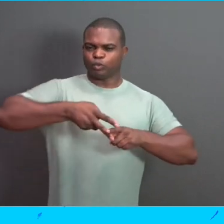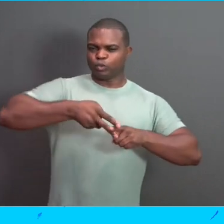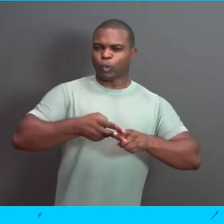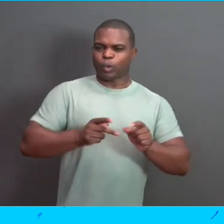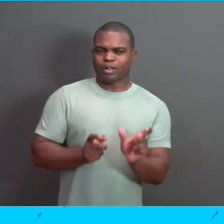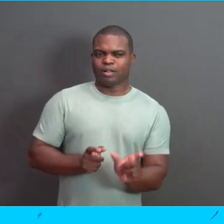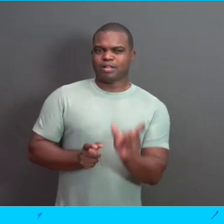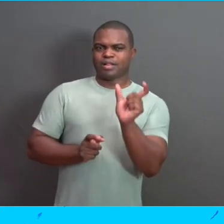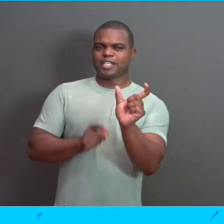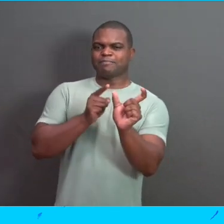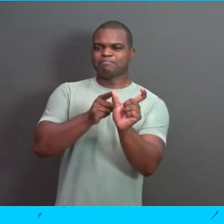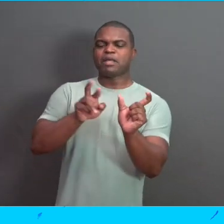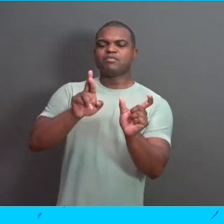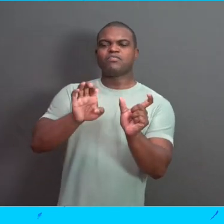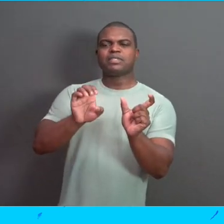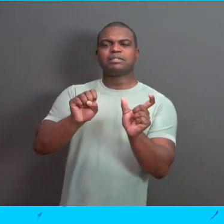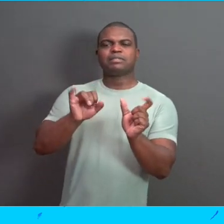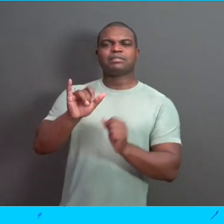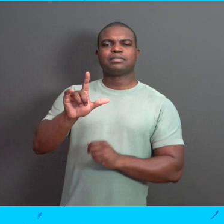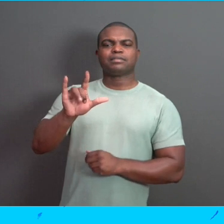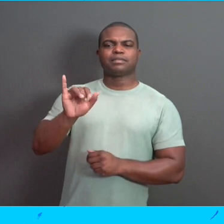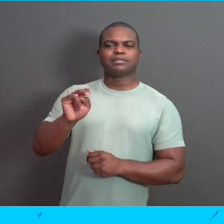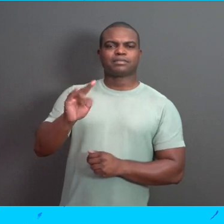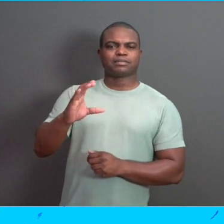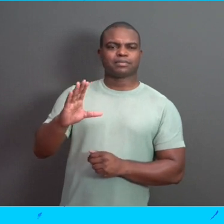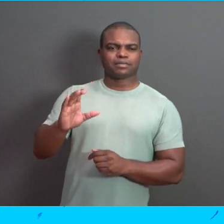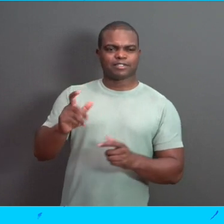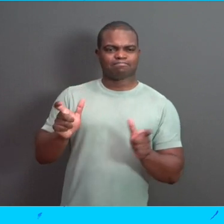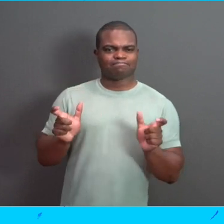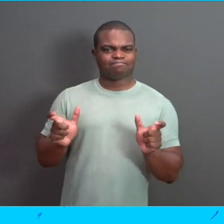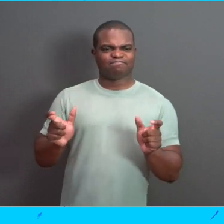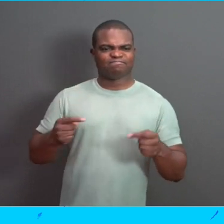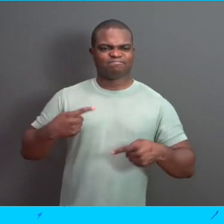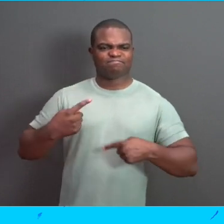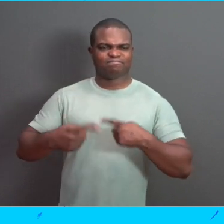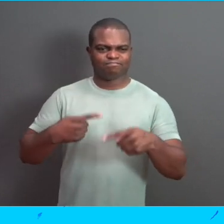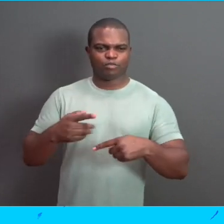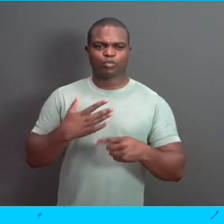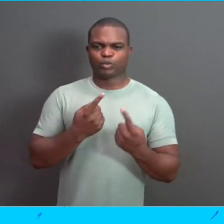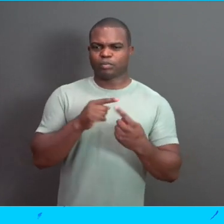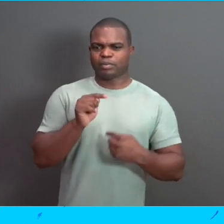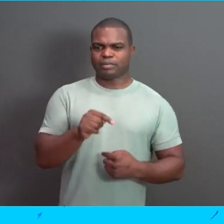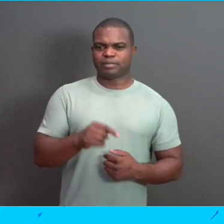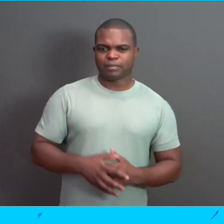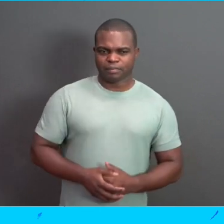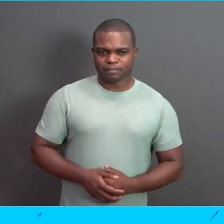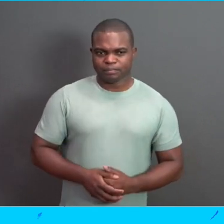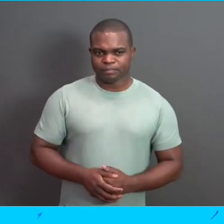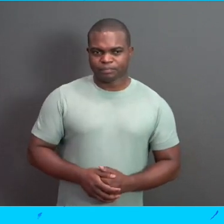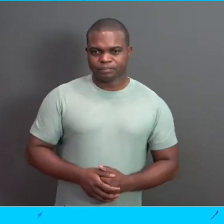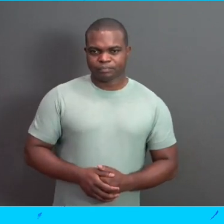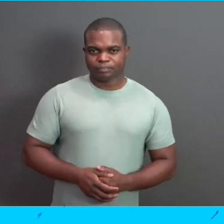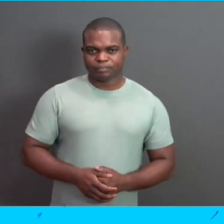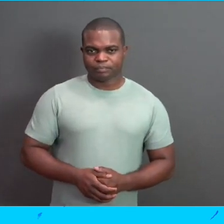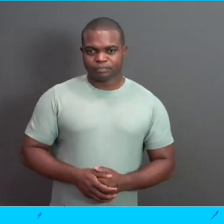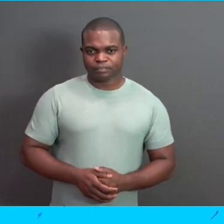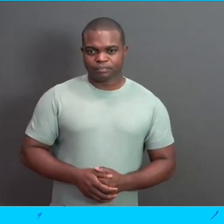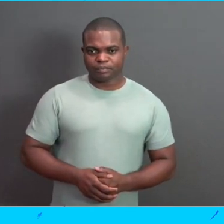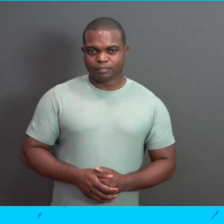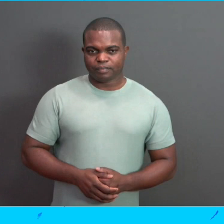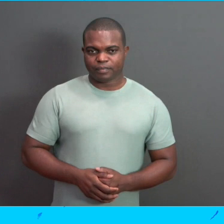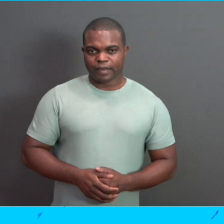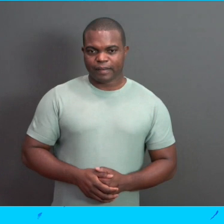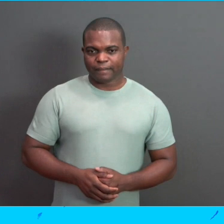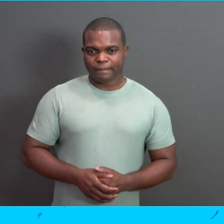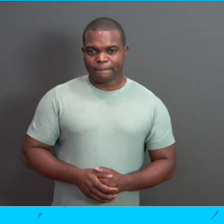Oui, la seule chose qui promeut la résilience, c'est essayer. Par exemple, des